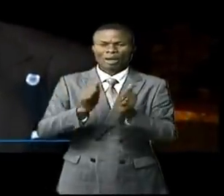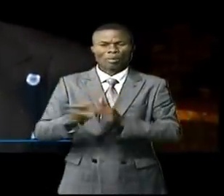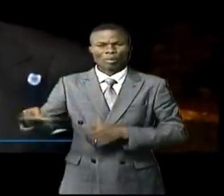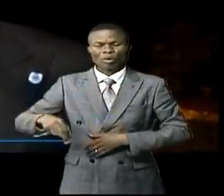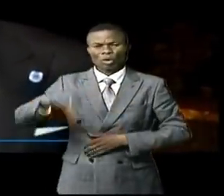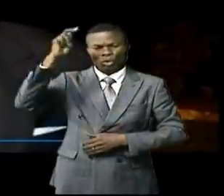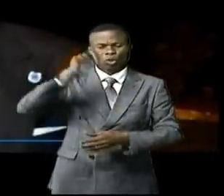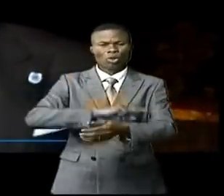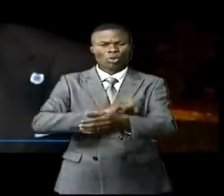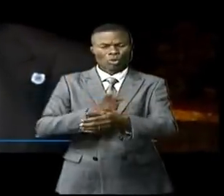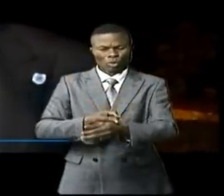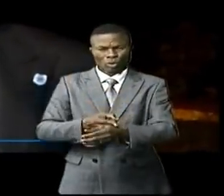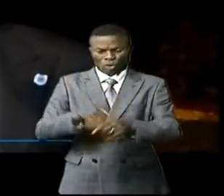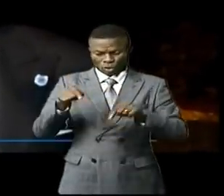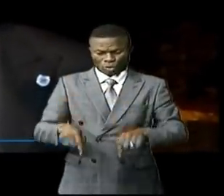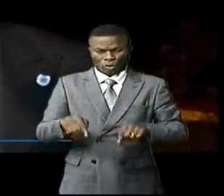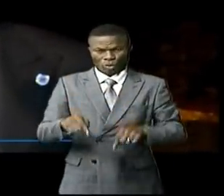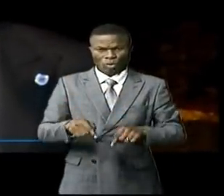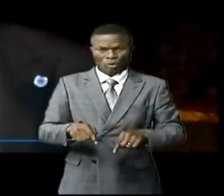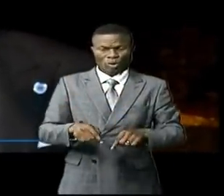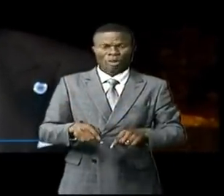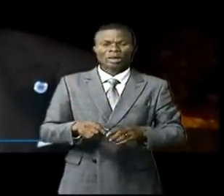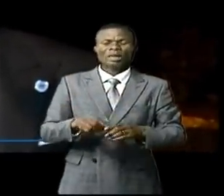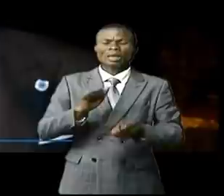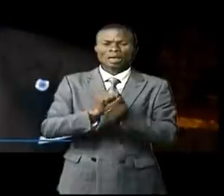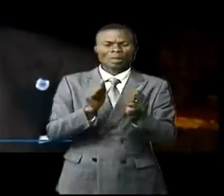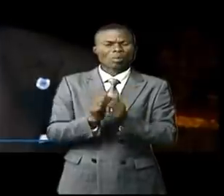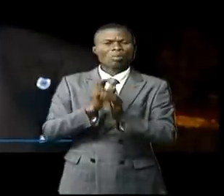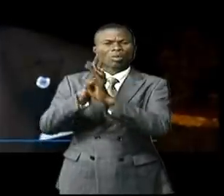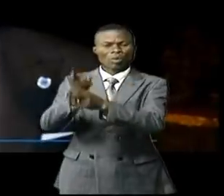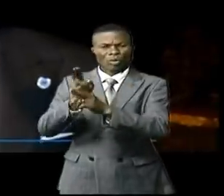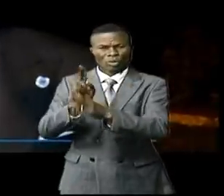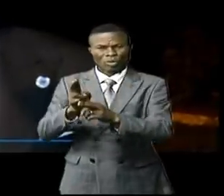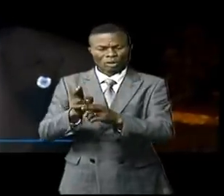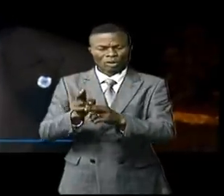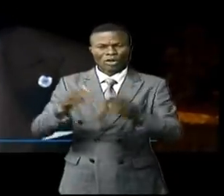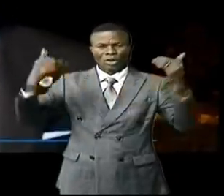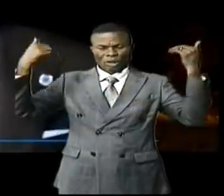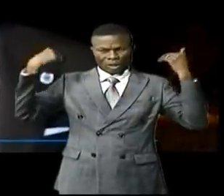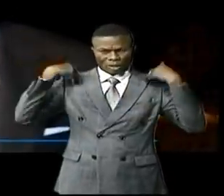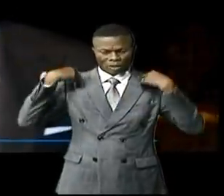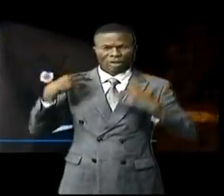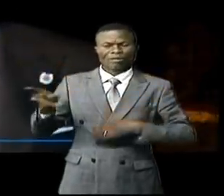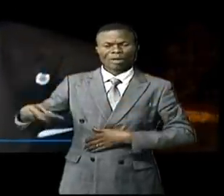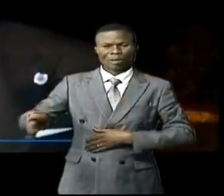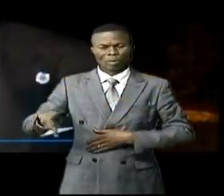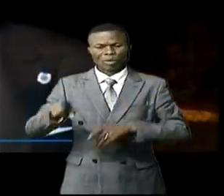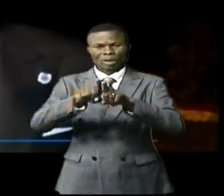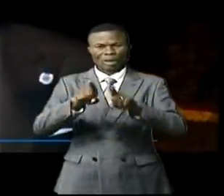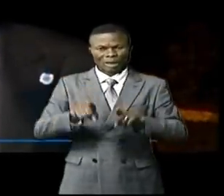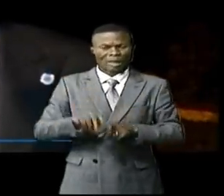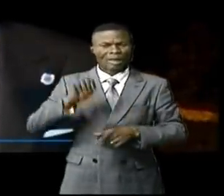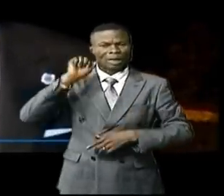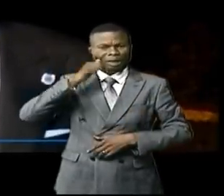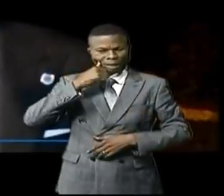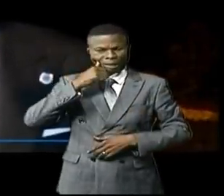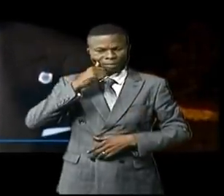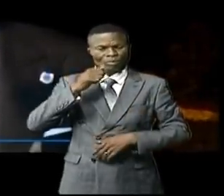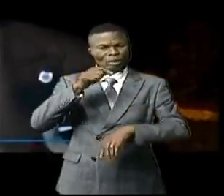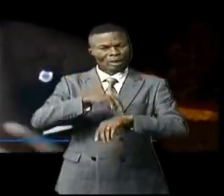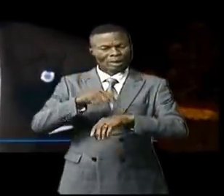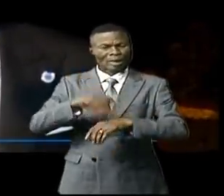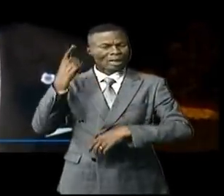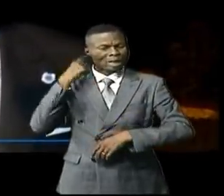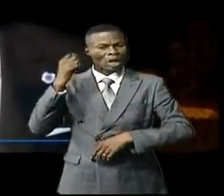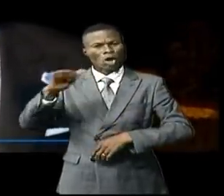les détails. Aujourd'hui, donc, c'était une séance d'écoute de ceux qui dirigent l'état de siège. Et demain, le Premier ministre aura le temps d'écouter